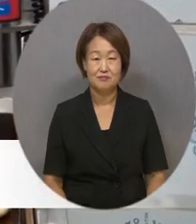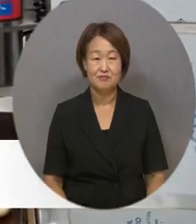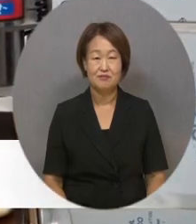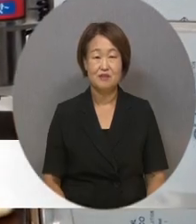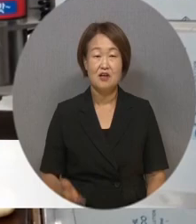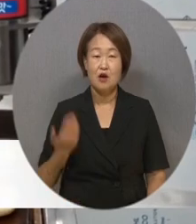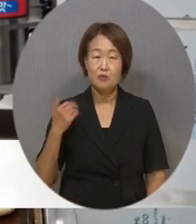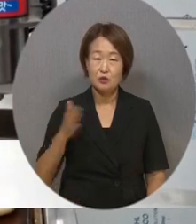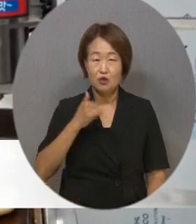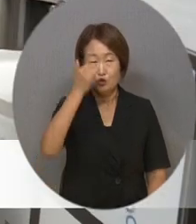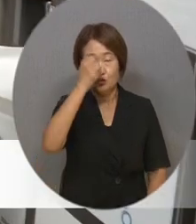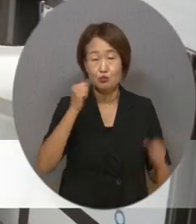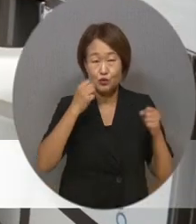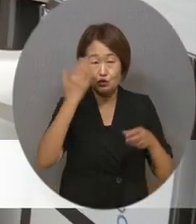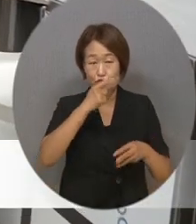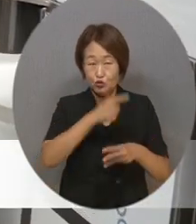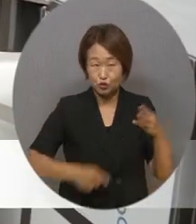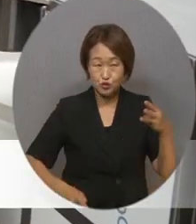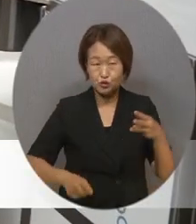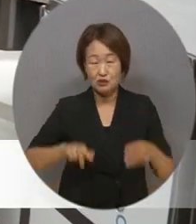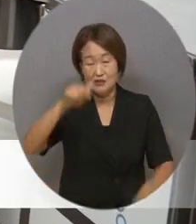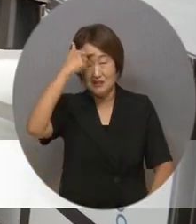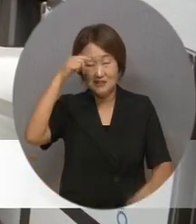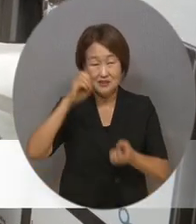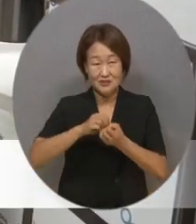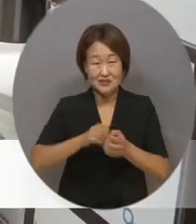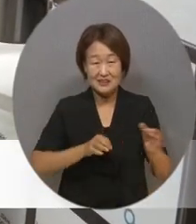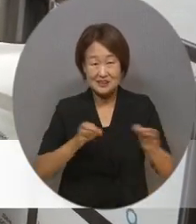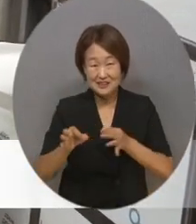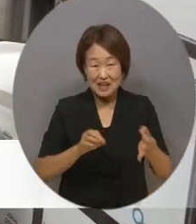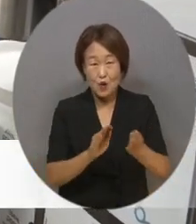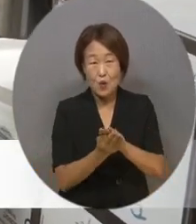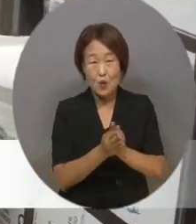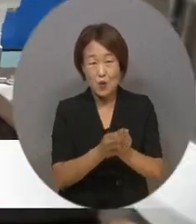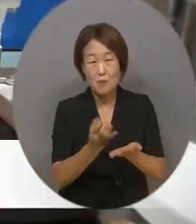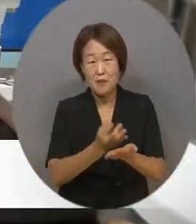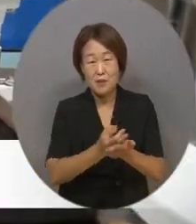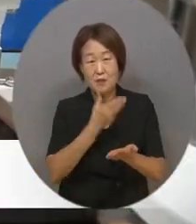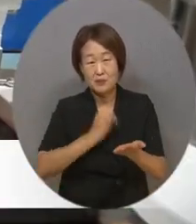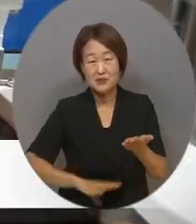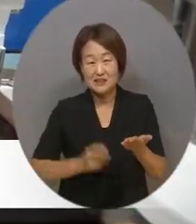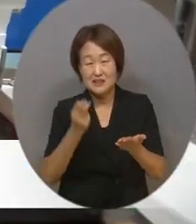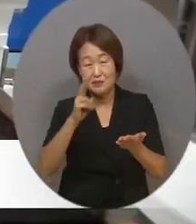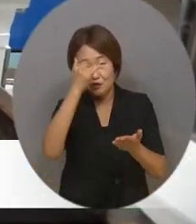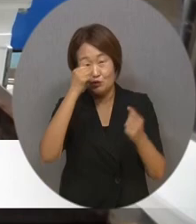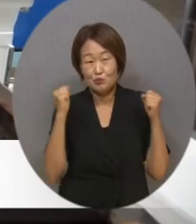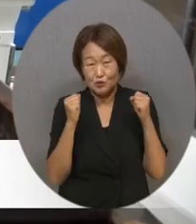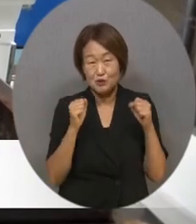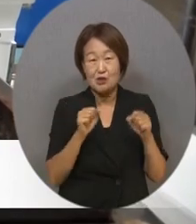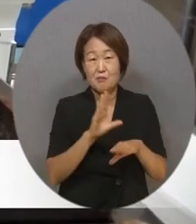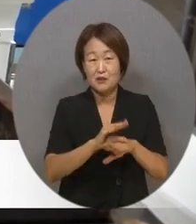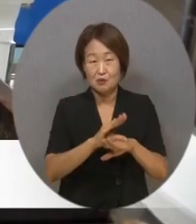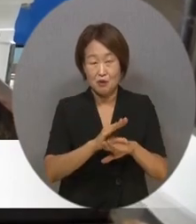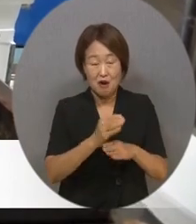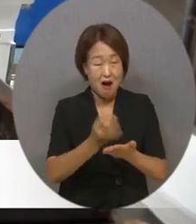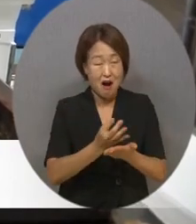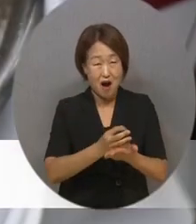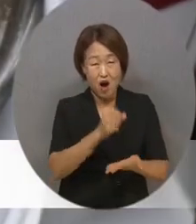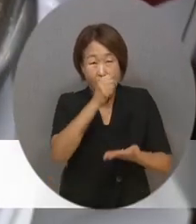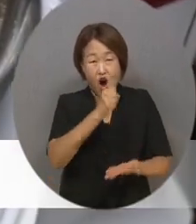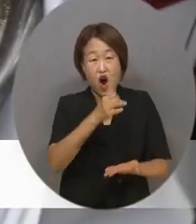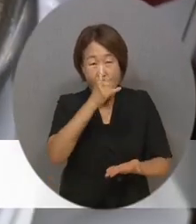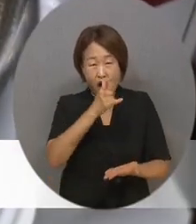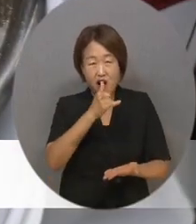지난달부터 충북 청주시 육거리 전통시장에서 호떡을 판매한 복지tv 충북방송이 판매수익금으로